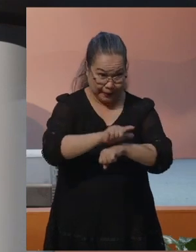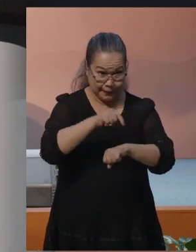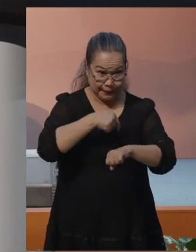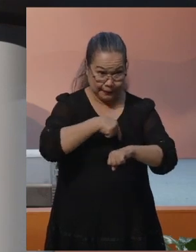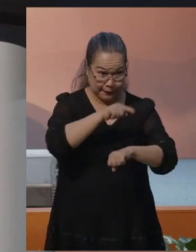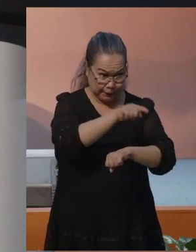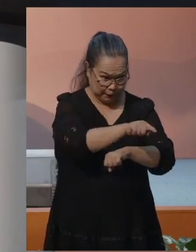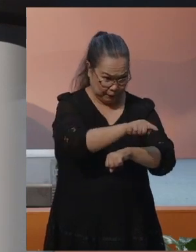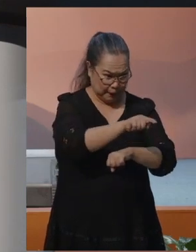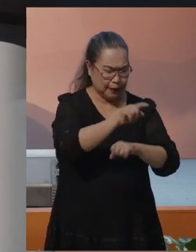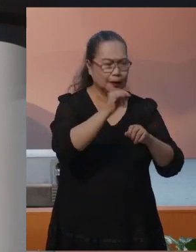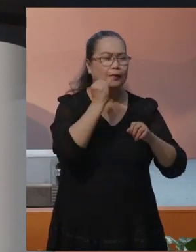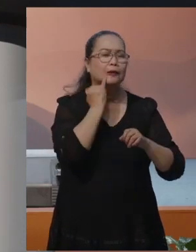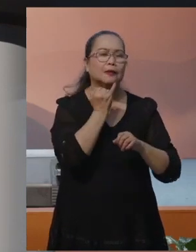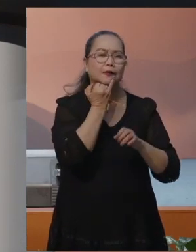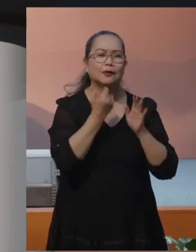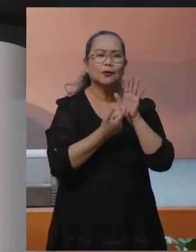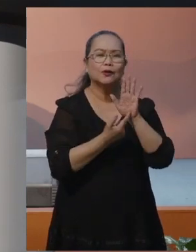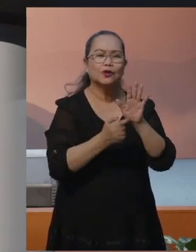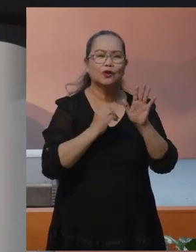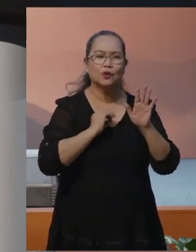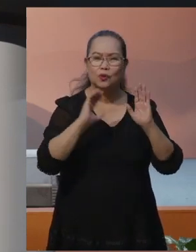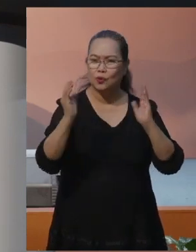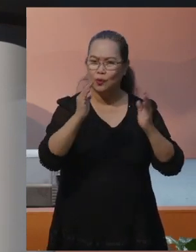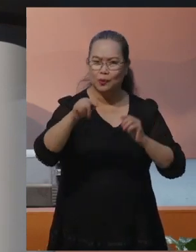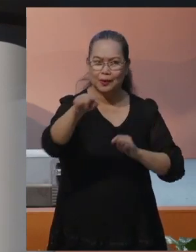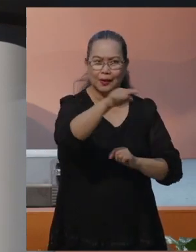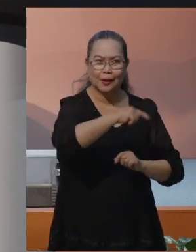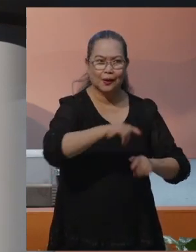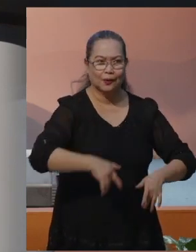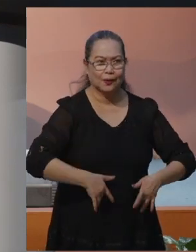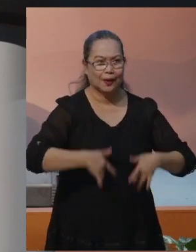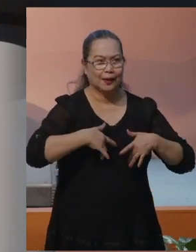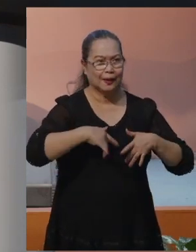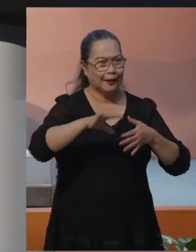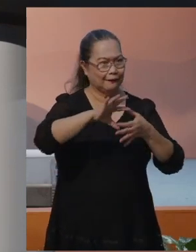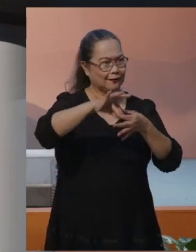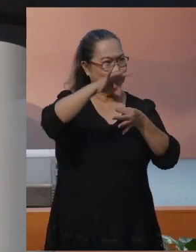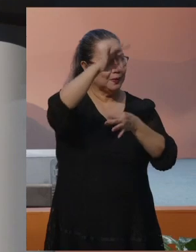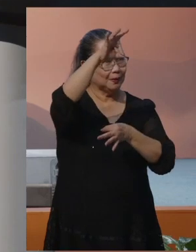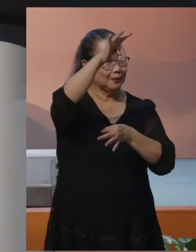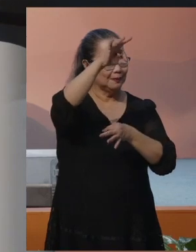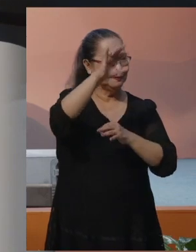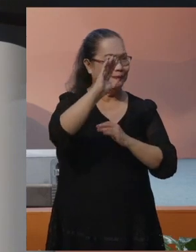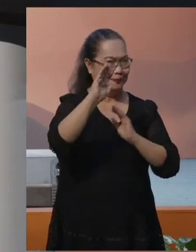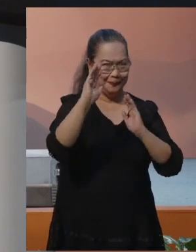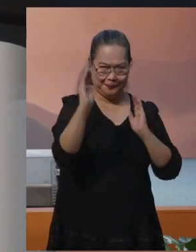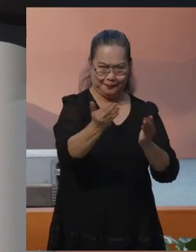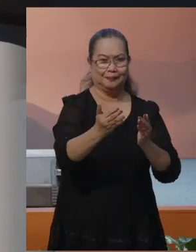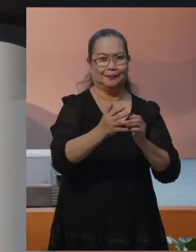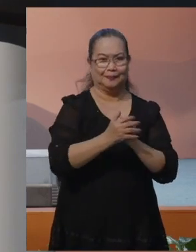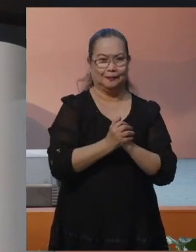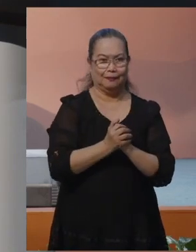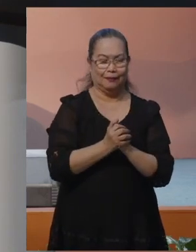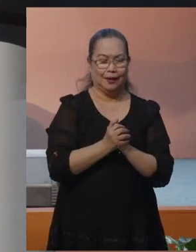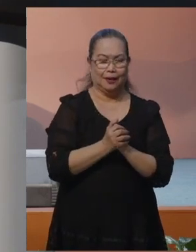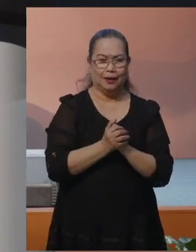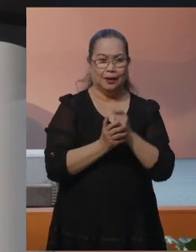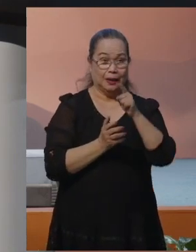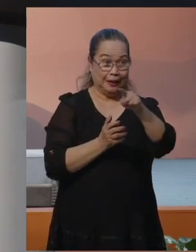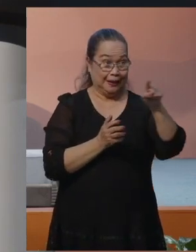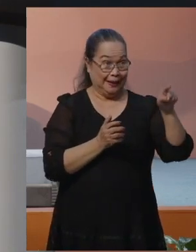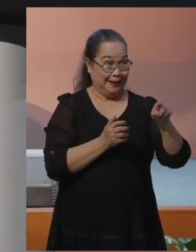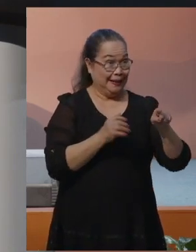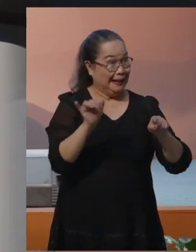Israel ay larawan ng ating buhay espiritual o yung ating pananakop din ng ating buhay